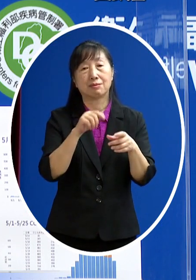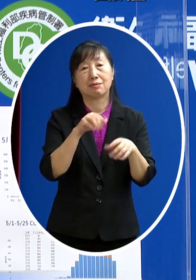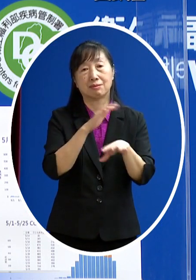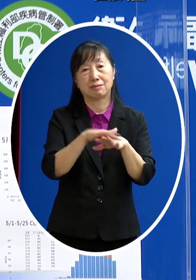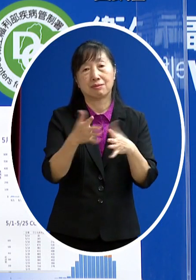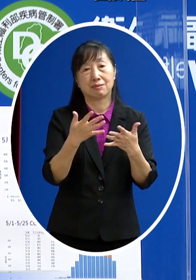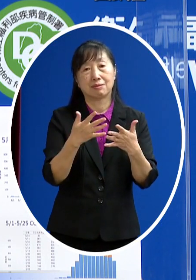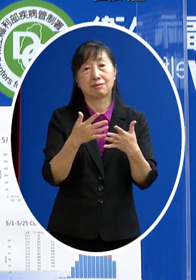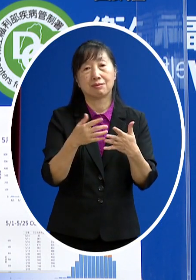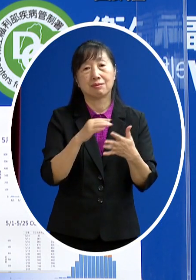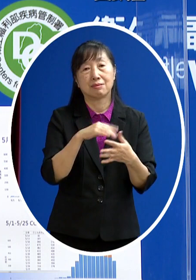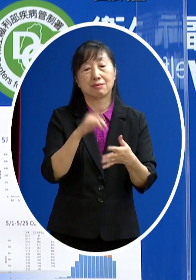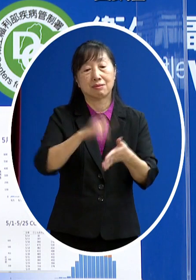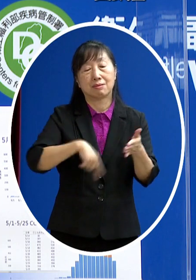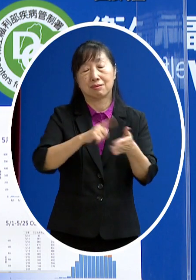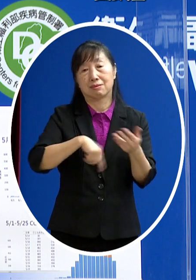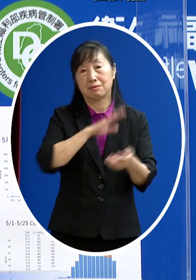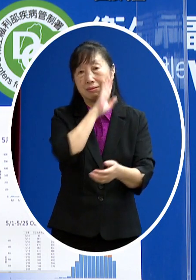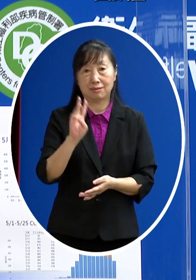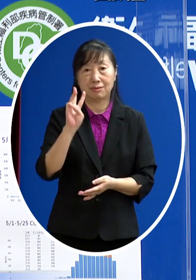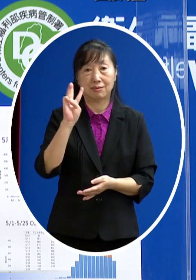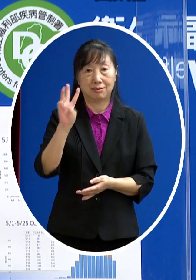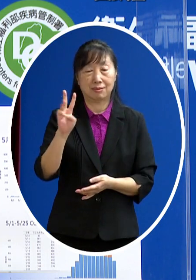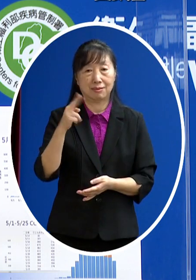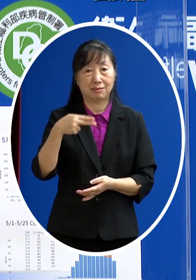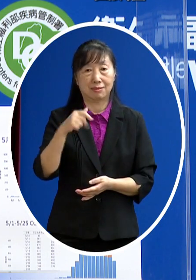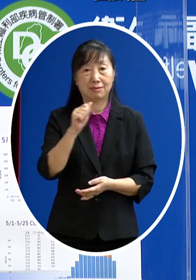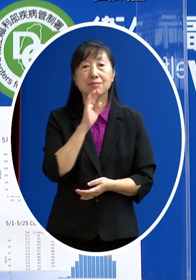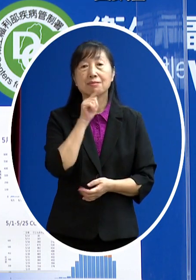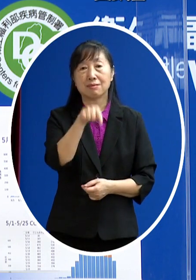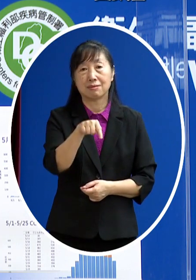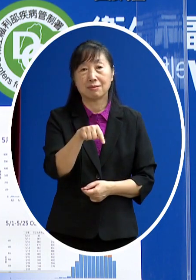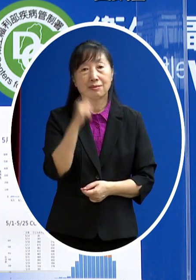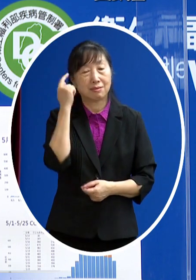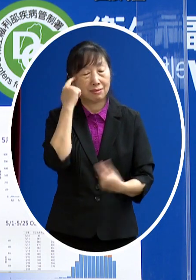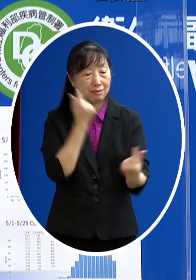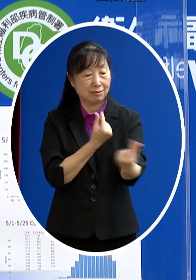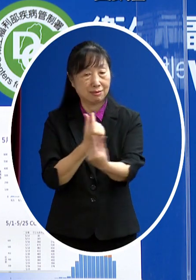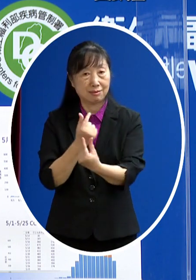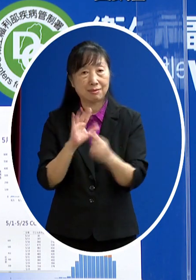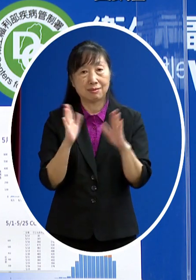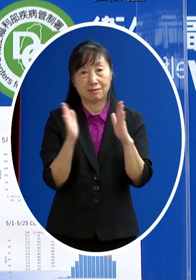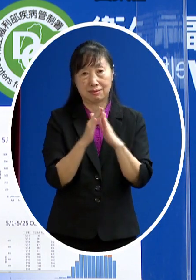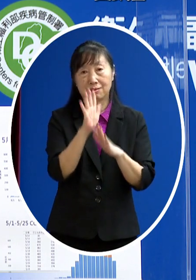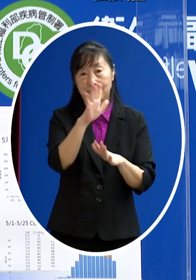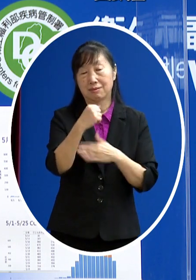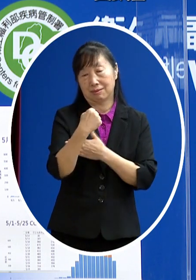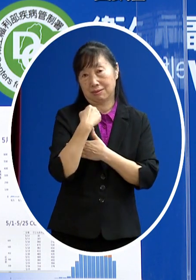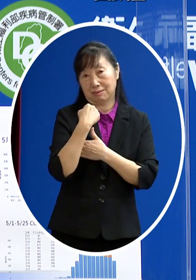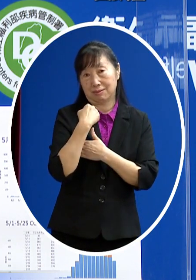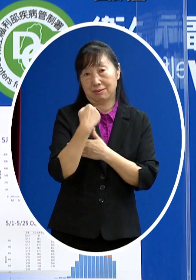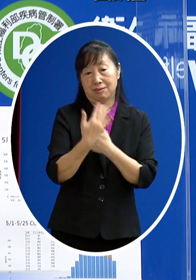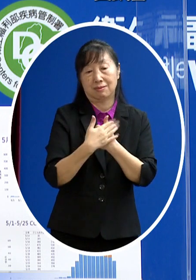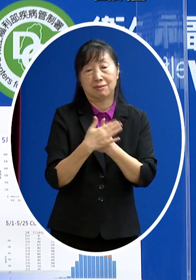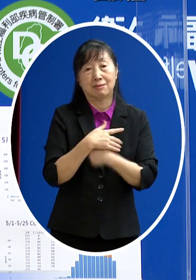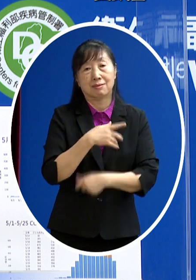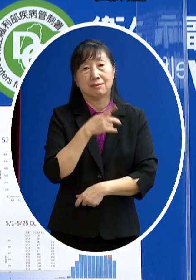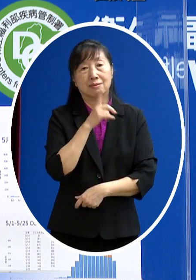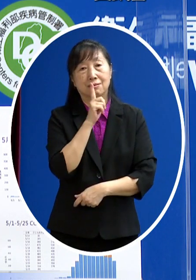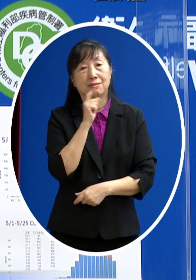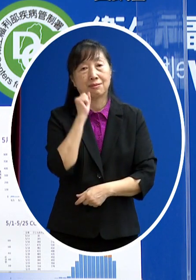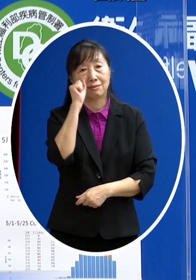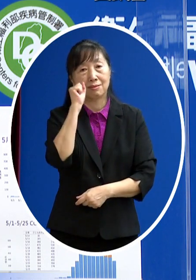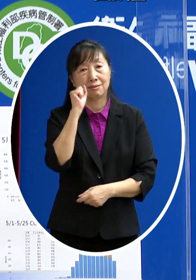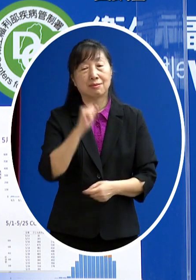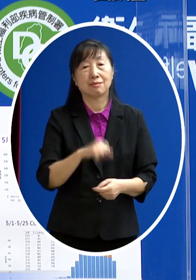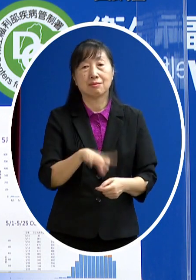容易被操作的一个可能性。理念相近的国家哈，也尽力的来发声。好，他